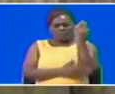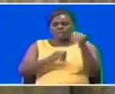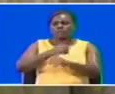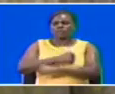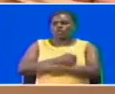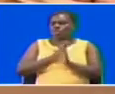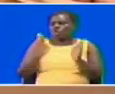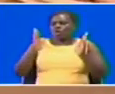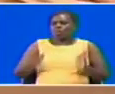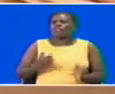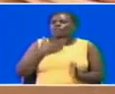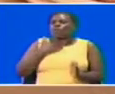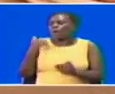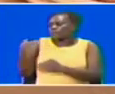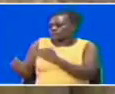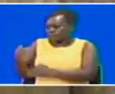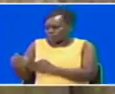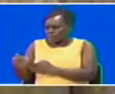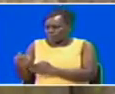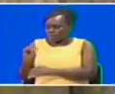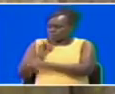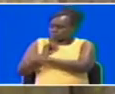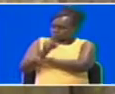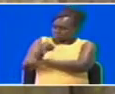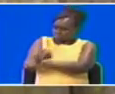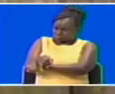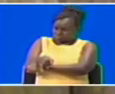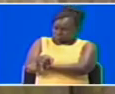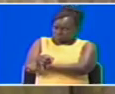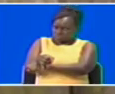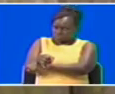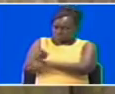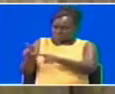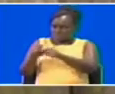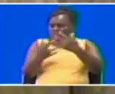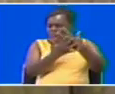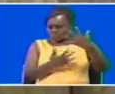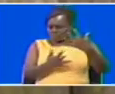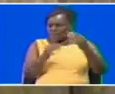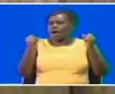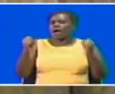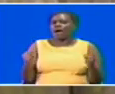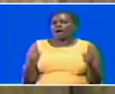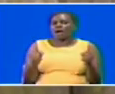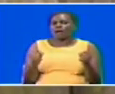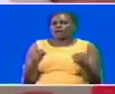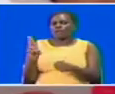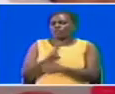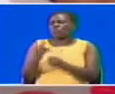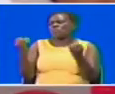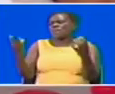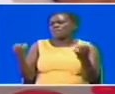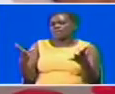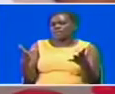hakuna mtu anayemtaka akiwa na Hiyo mkojo na anareceive inakuwa ni ngumu anatumia pampas nyingi